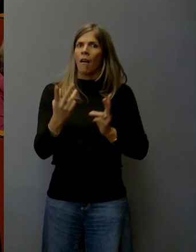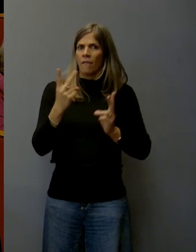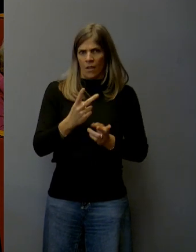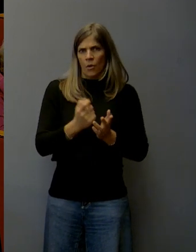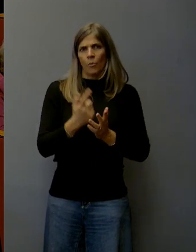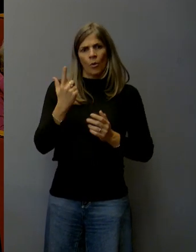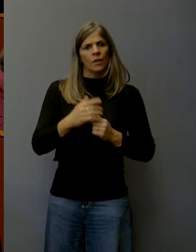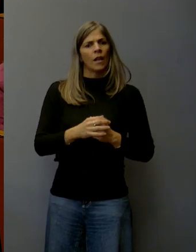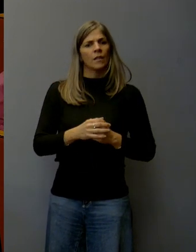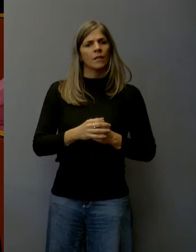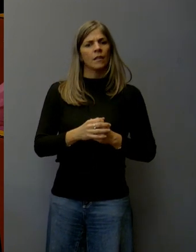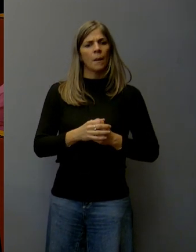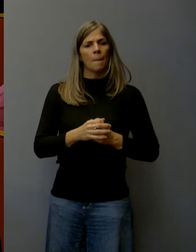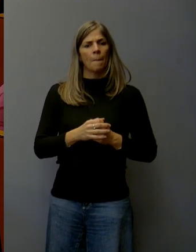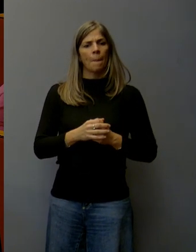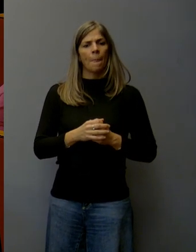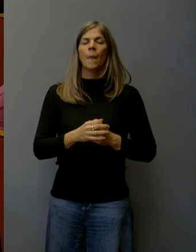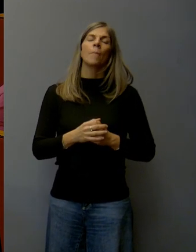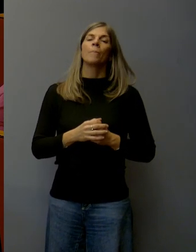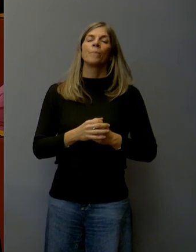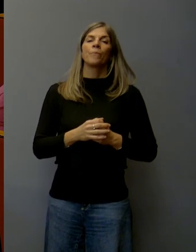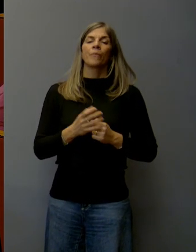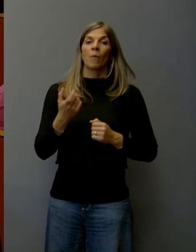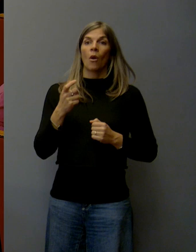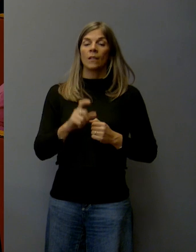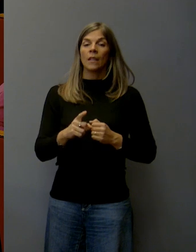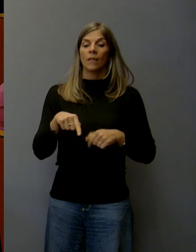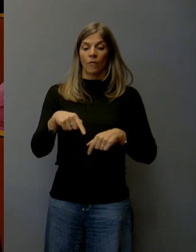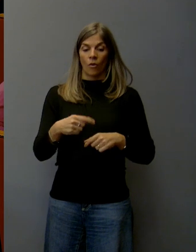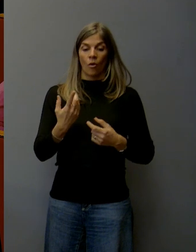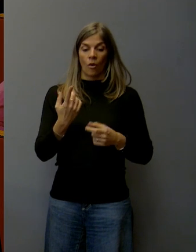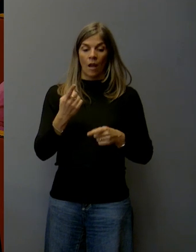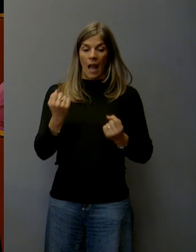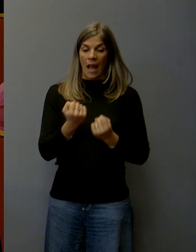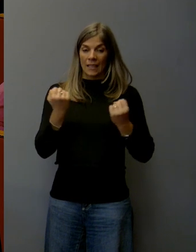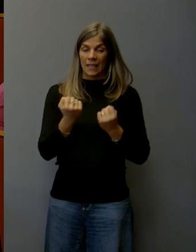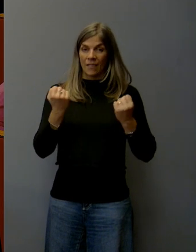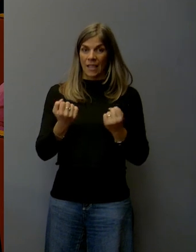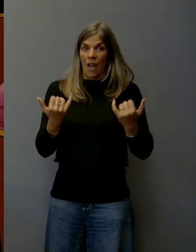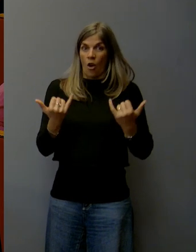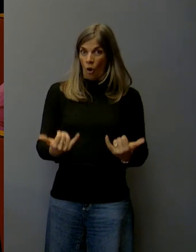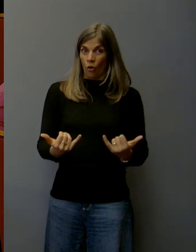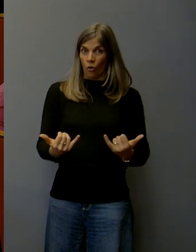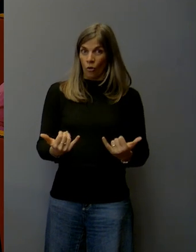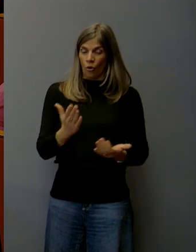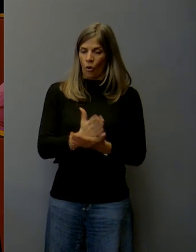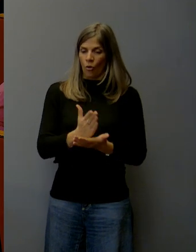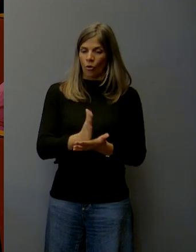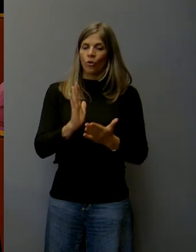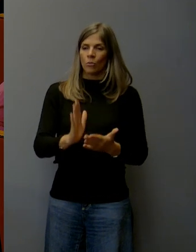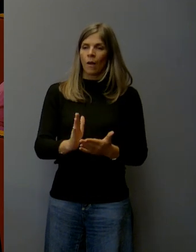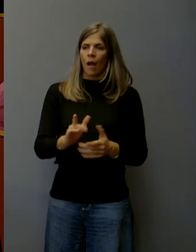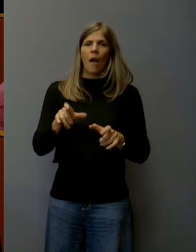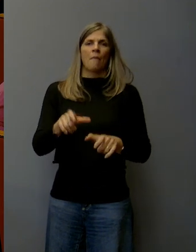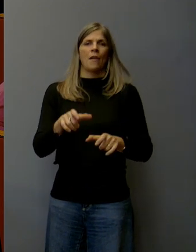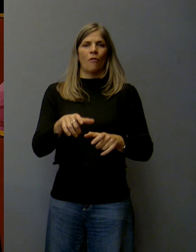perché l'agire nel presente deve basarsi su una sulla costruzione di